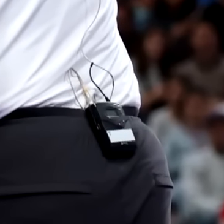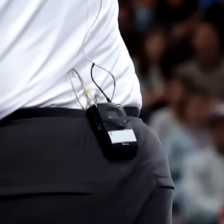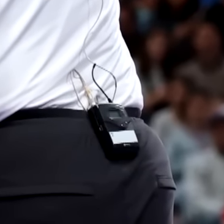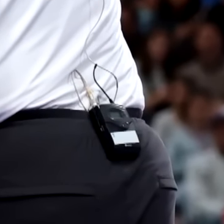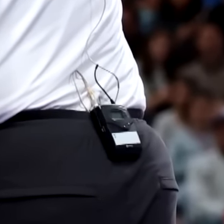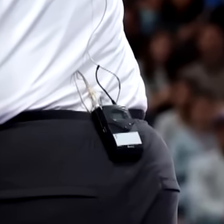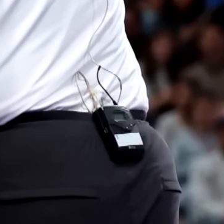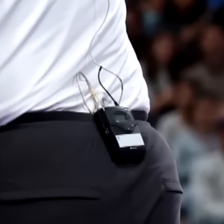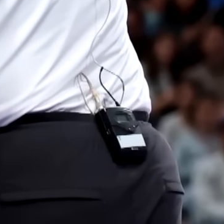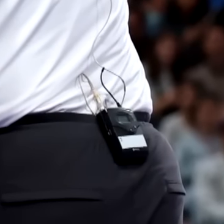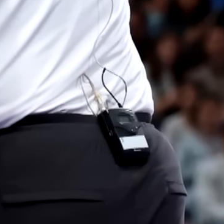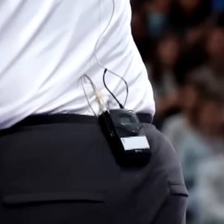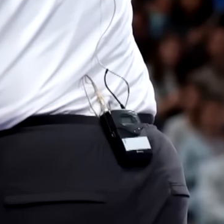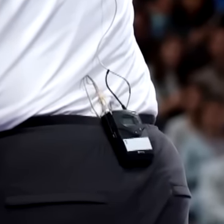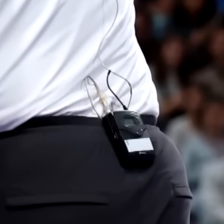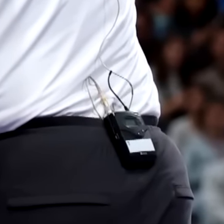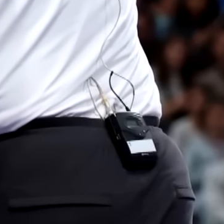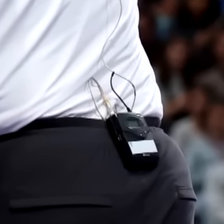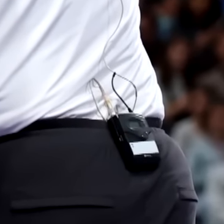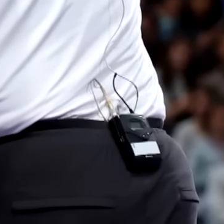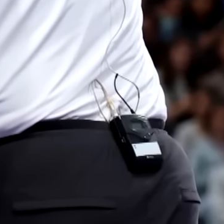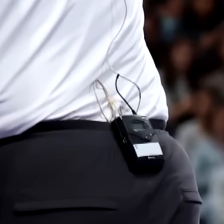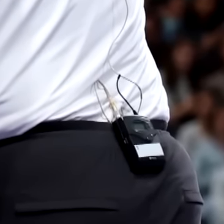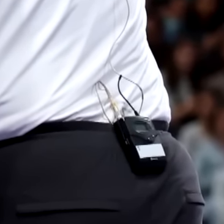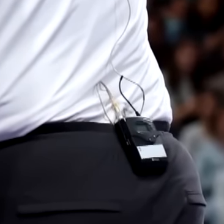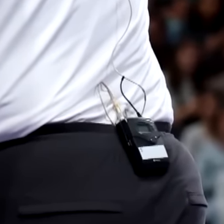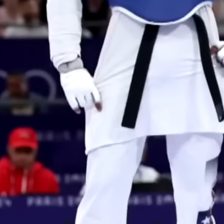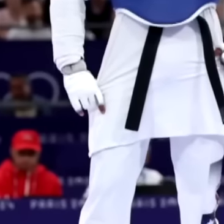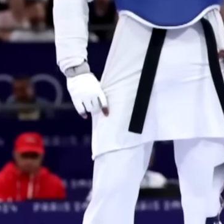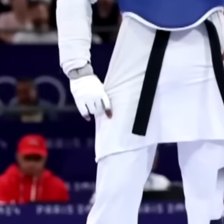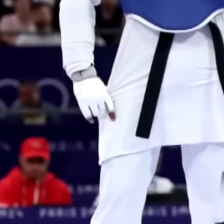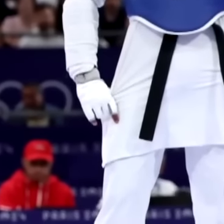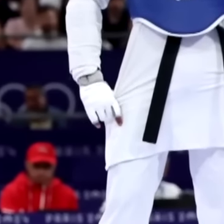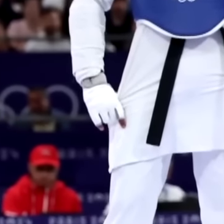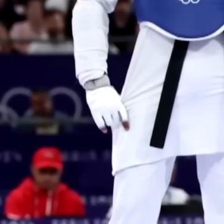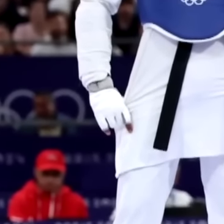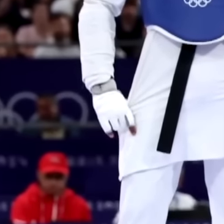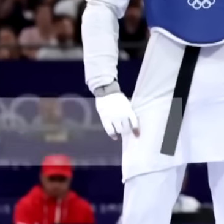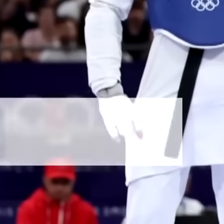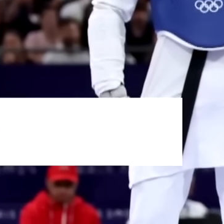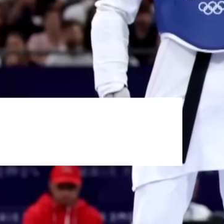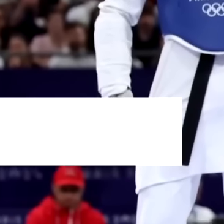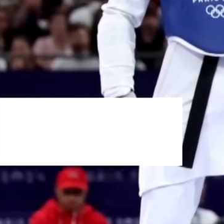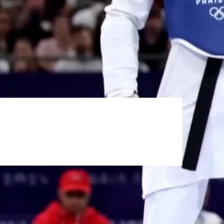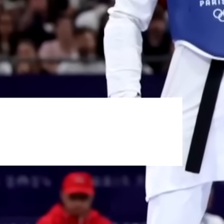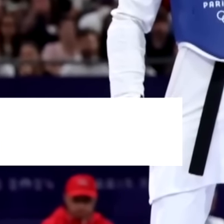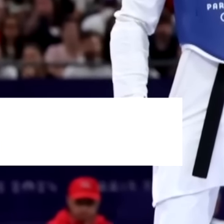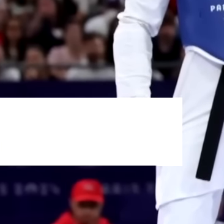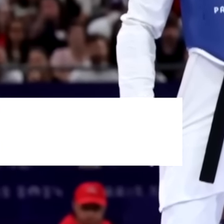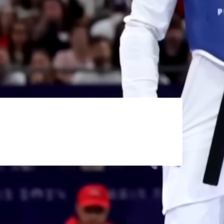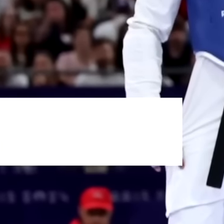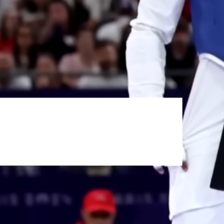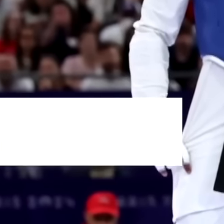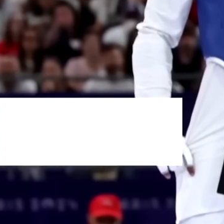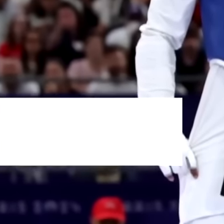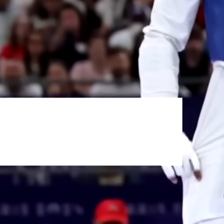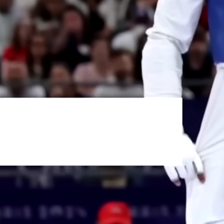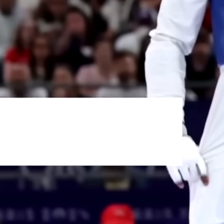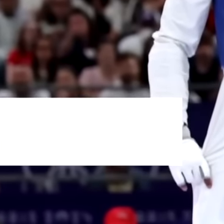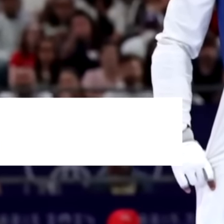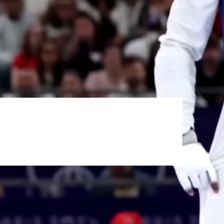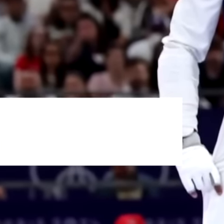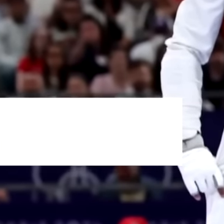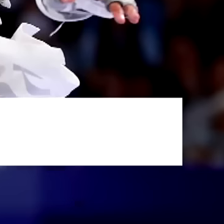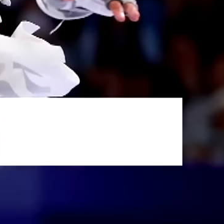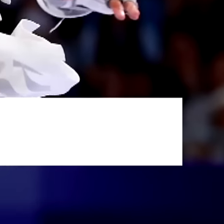선수가 돌려차기를 성공시켜 16-16 동점을 만들었는데 판정 끝에 서건우 선수가 패자로 선언됐습니다. 이때